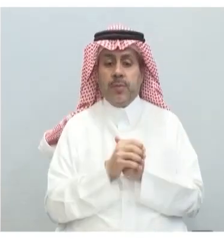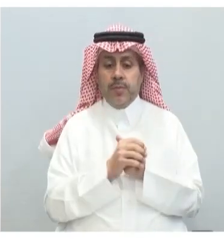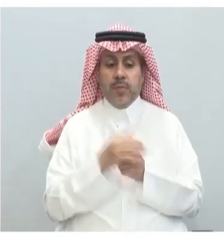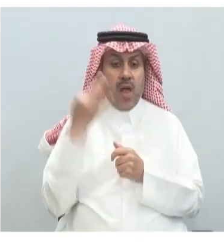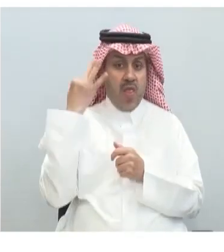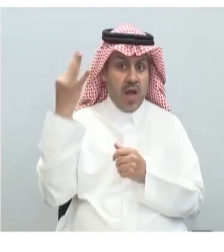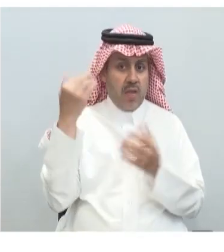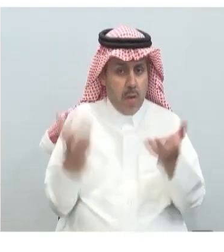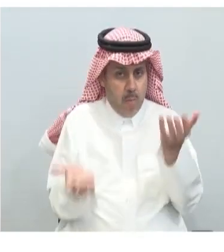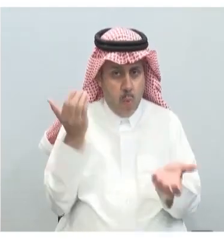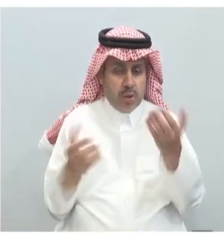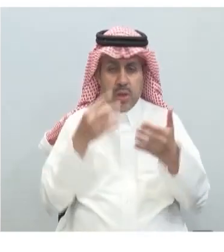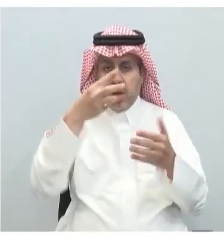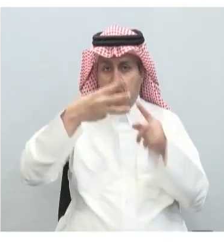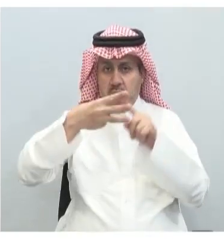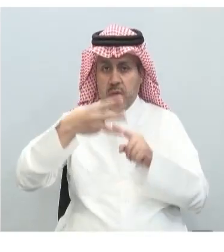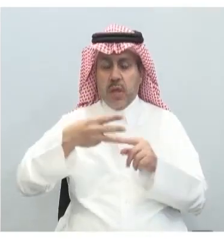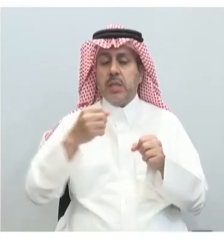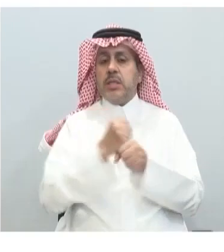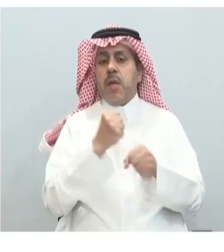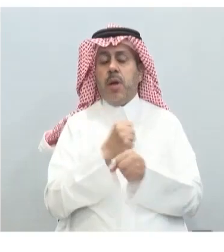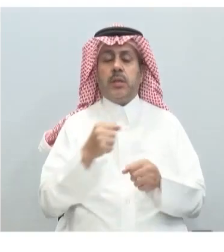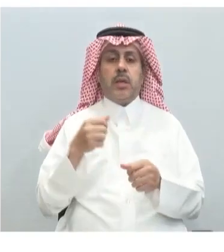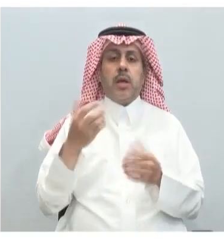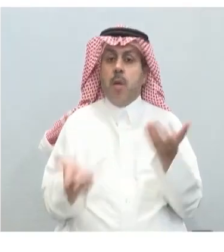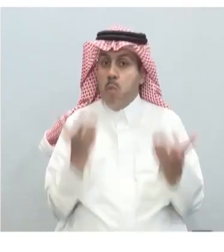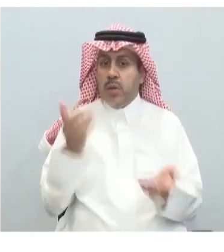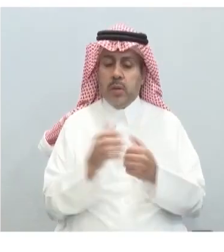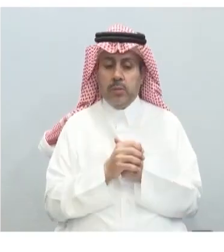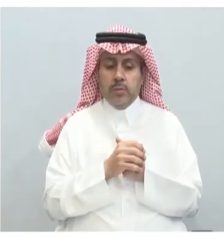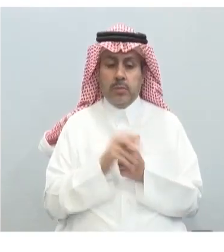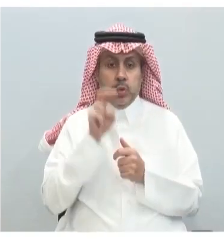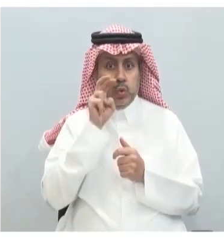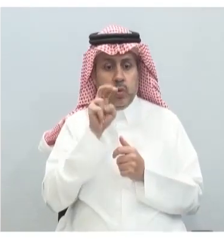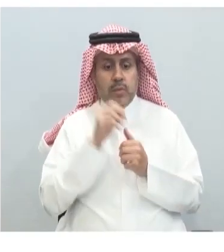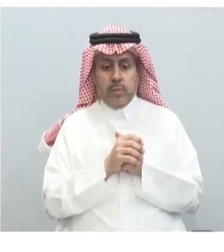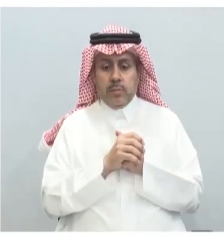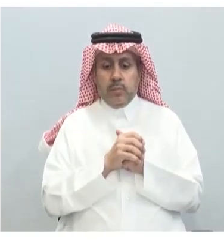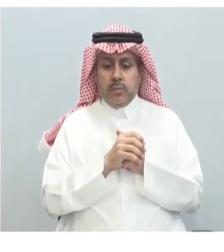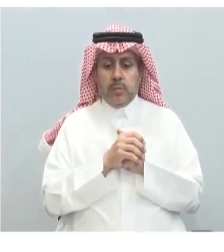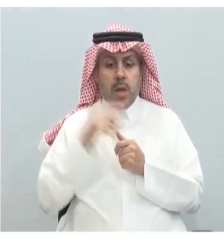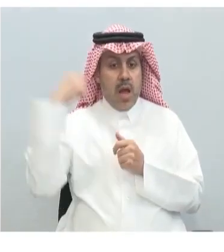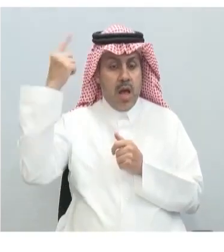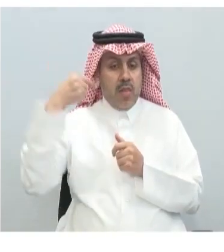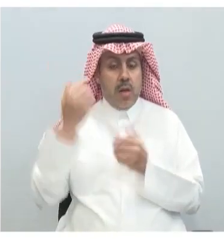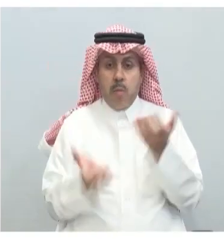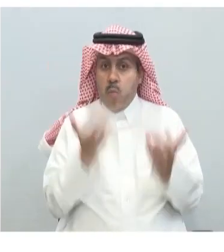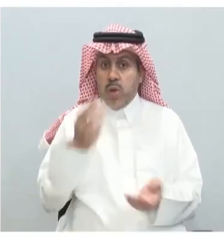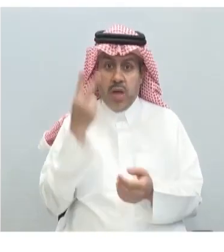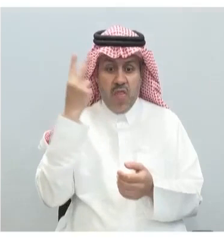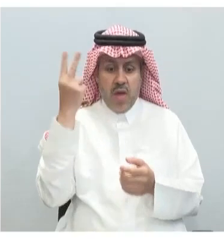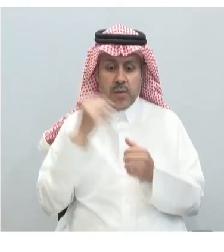معادلات لهذا التفاعل سنستعمل هذه المعادلات نلقي نظره الان عليها لاحظ لاحظ في المعادله